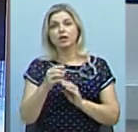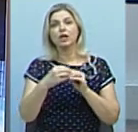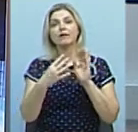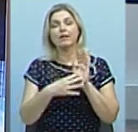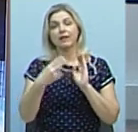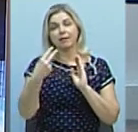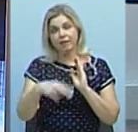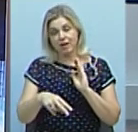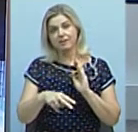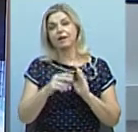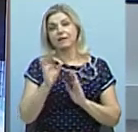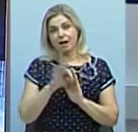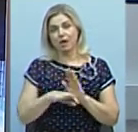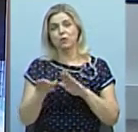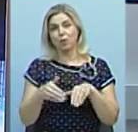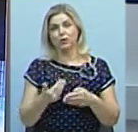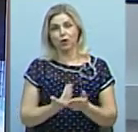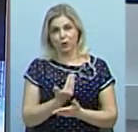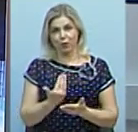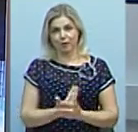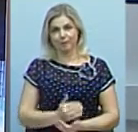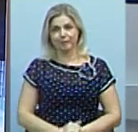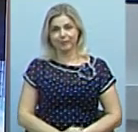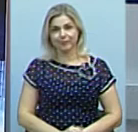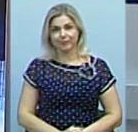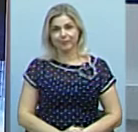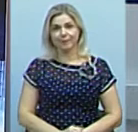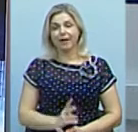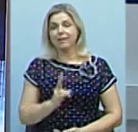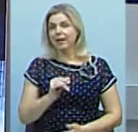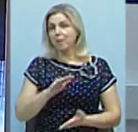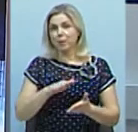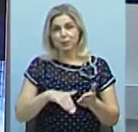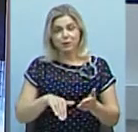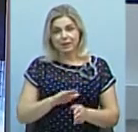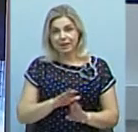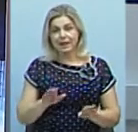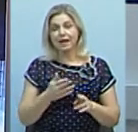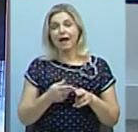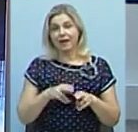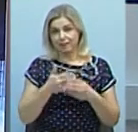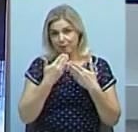о 19:20 одразу після випуску новин. Тож не пропустіть. І це були